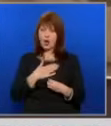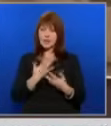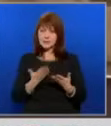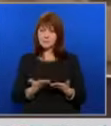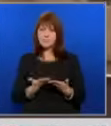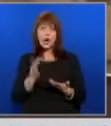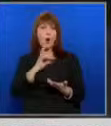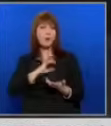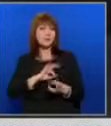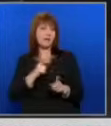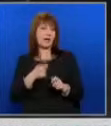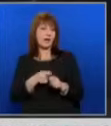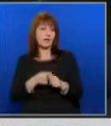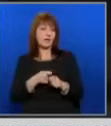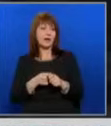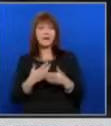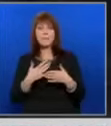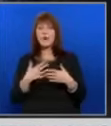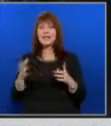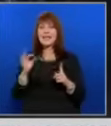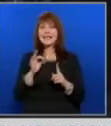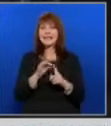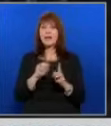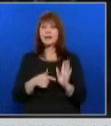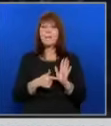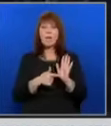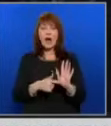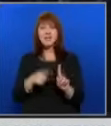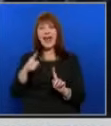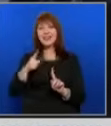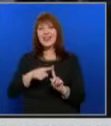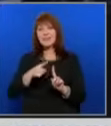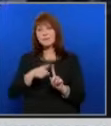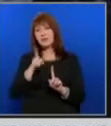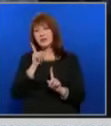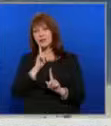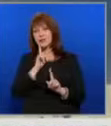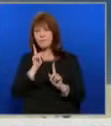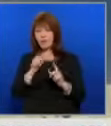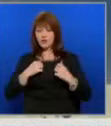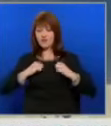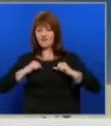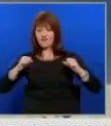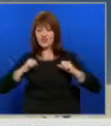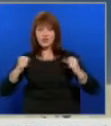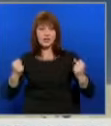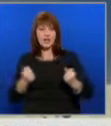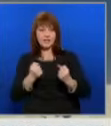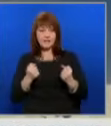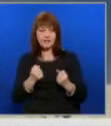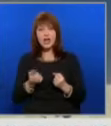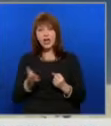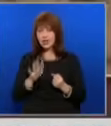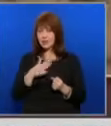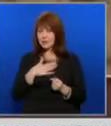защото успях да го направя. Моята основна цел е да покажа, че трансплантираният човек може да бъде физически активен. Това основното, ще бъда